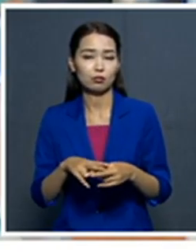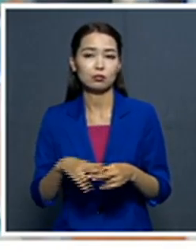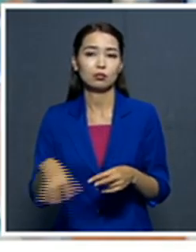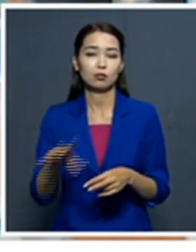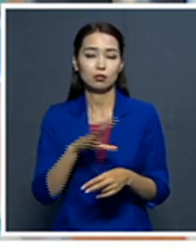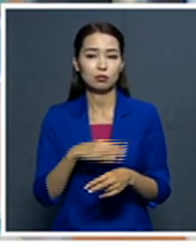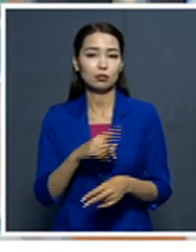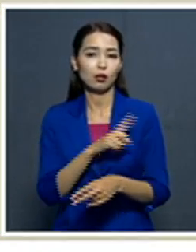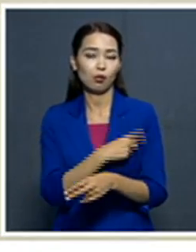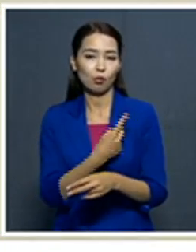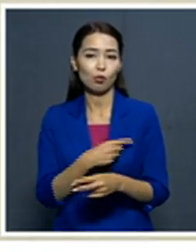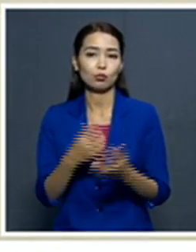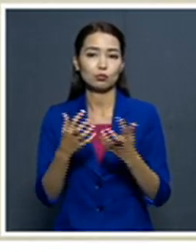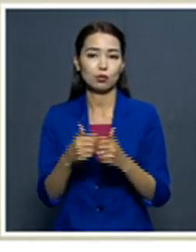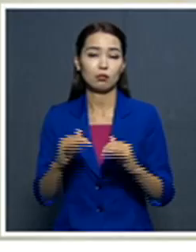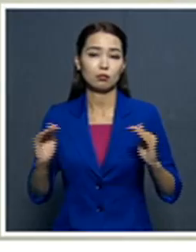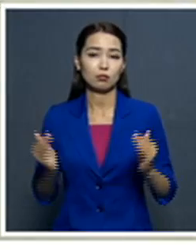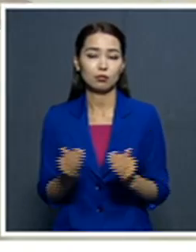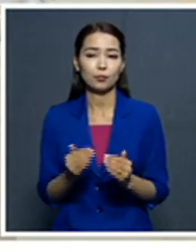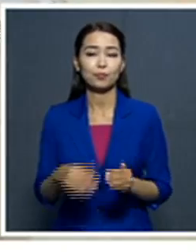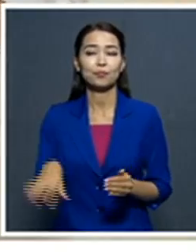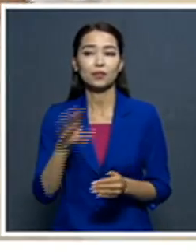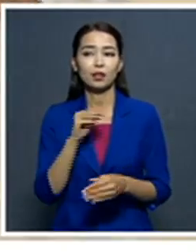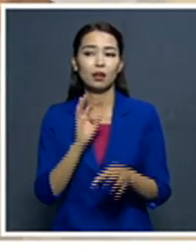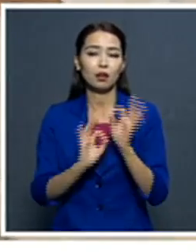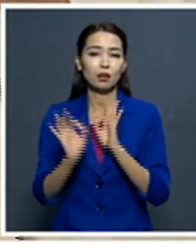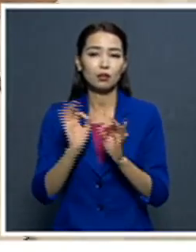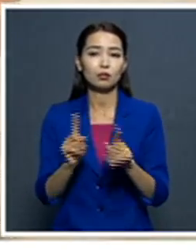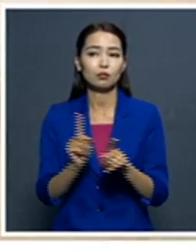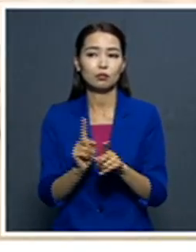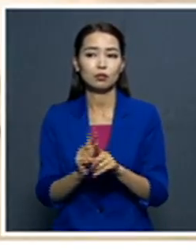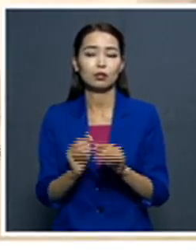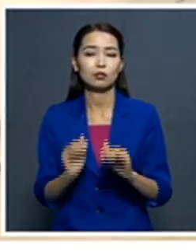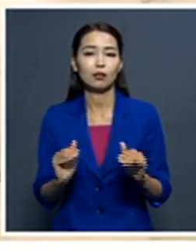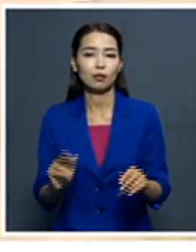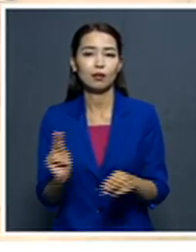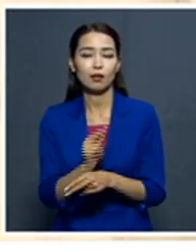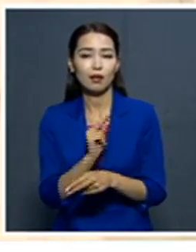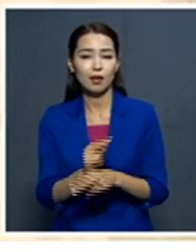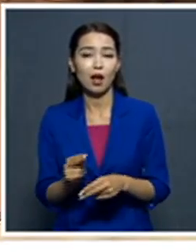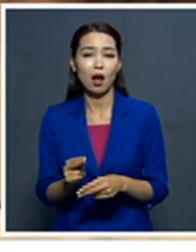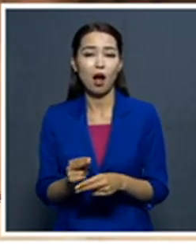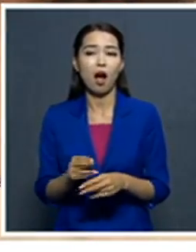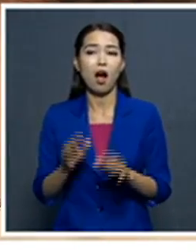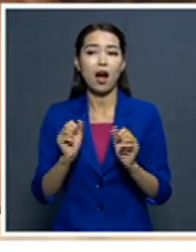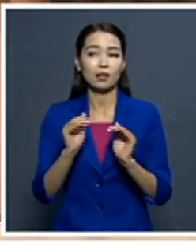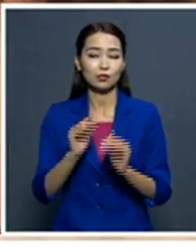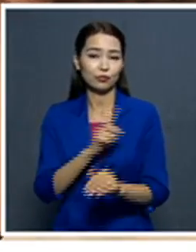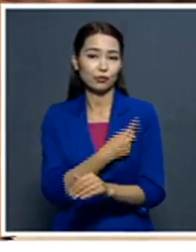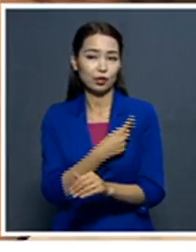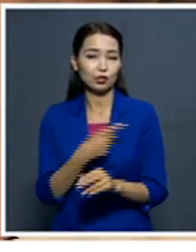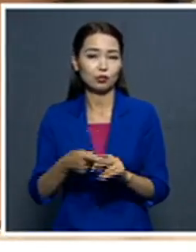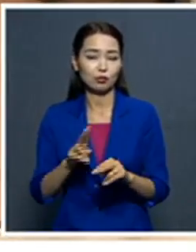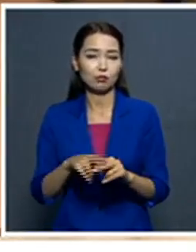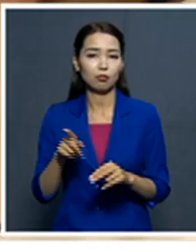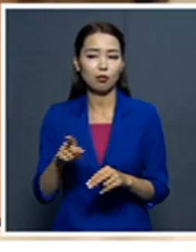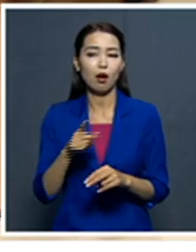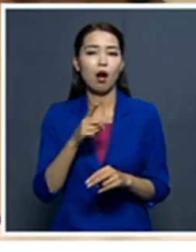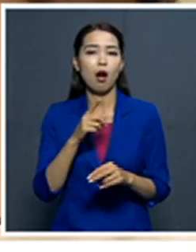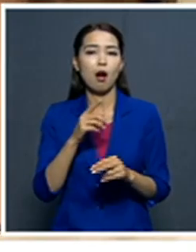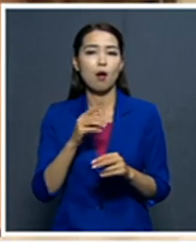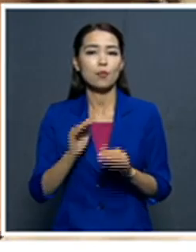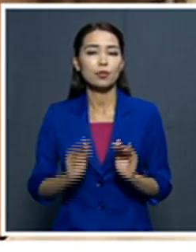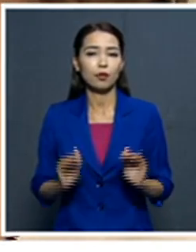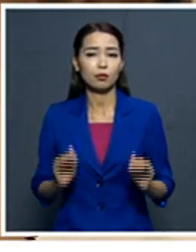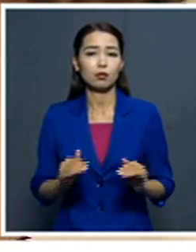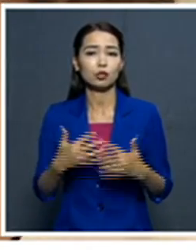инфаркт санын азайтты. Ал Валентина Гергерт шыр етіп дүниеге келген сәбидің өміріне жауапты. Оның акушер болып қызмет еткеніне 35